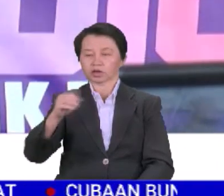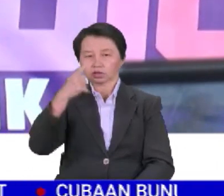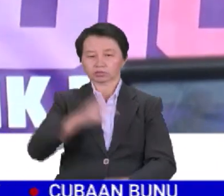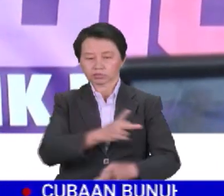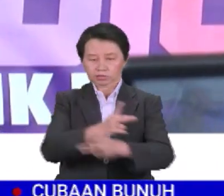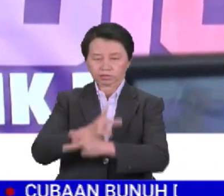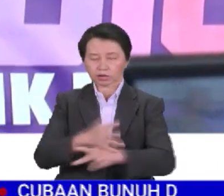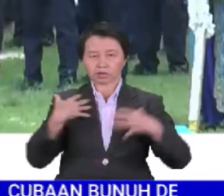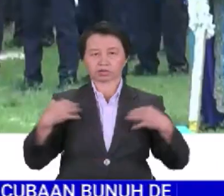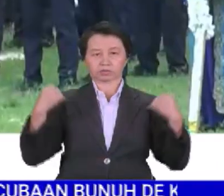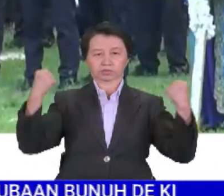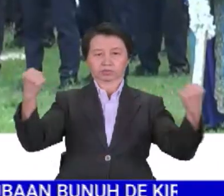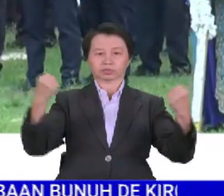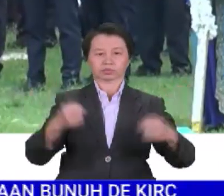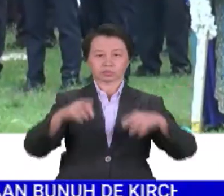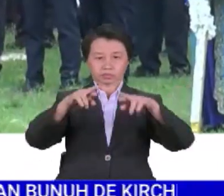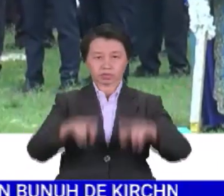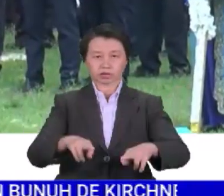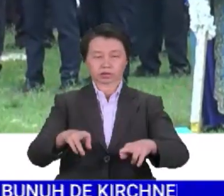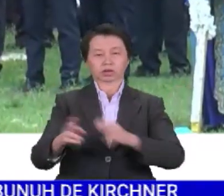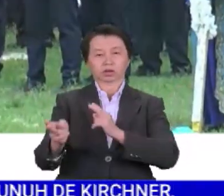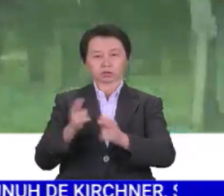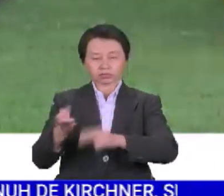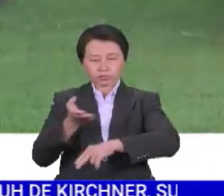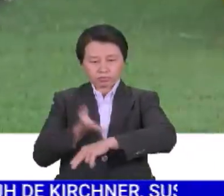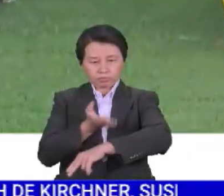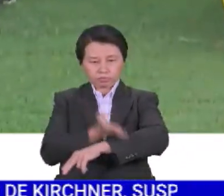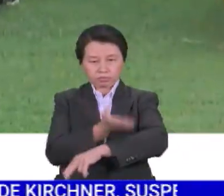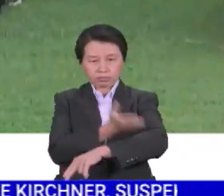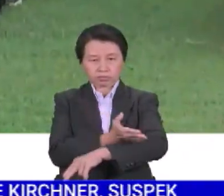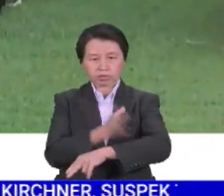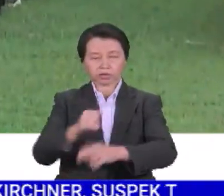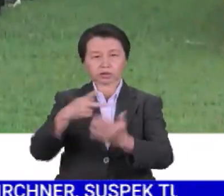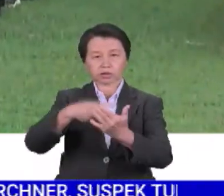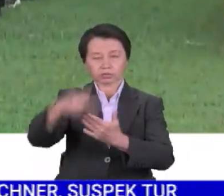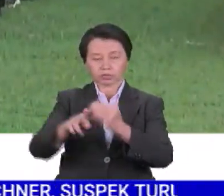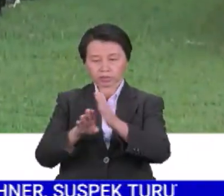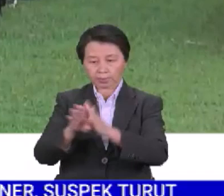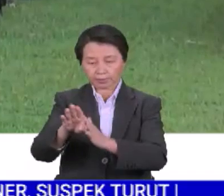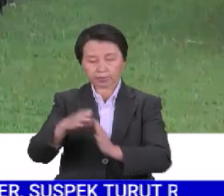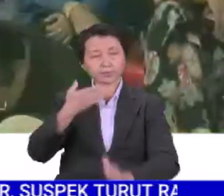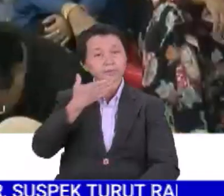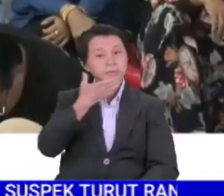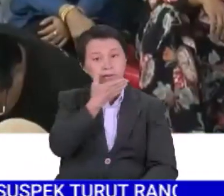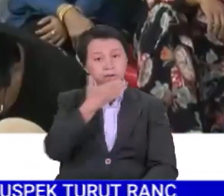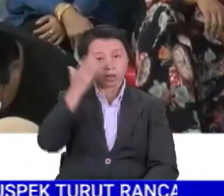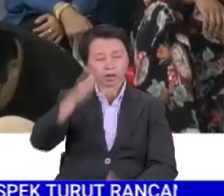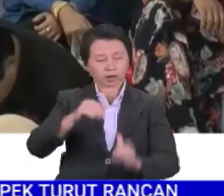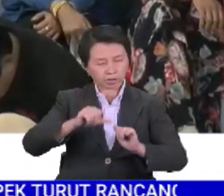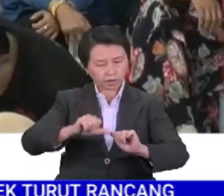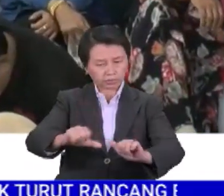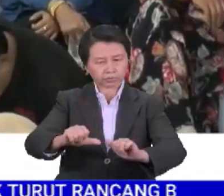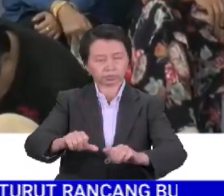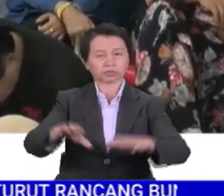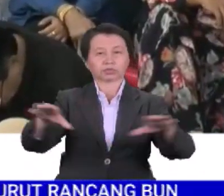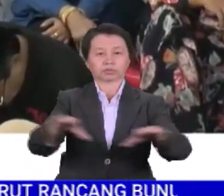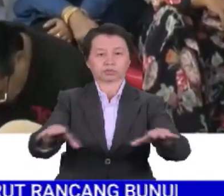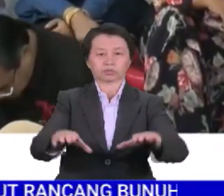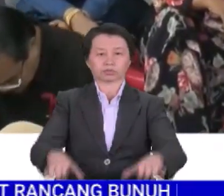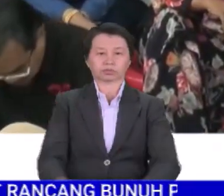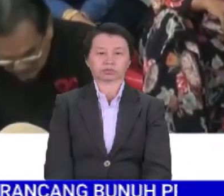menjaga kesihatan rakyat. Selain itu, usaha memperkasa isukan dan program pembangunan belia akan terus